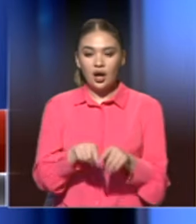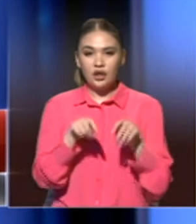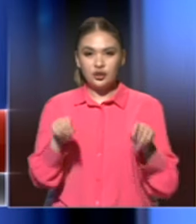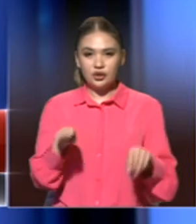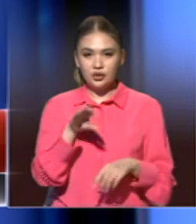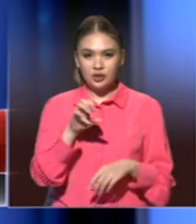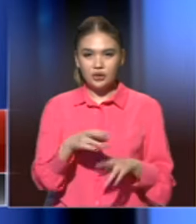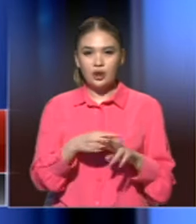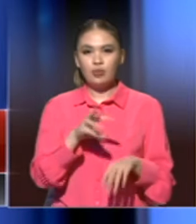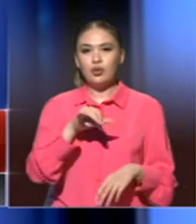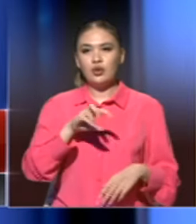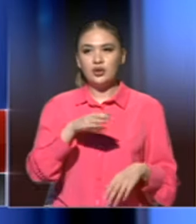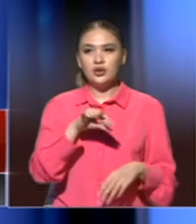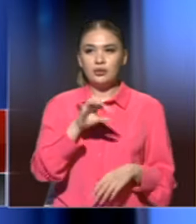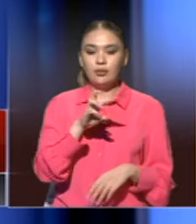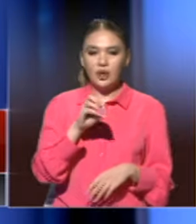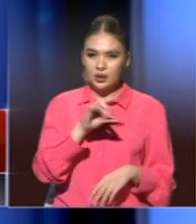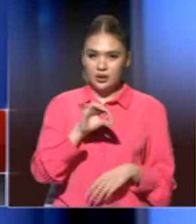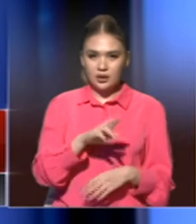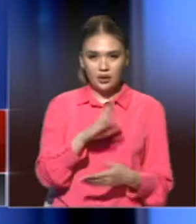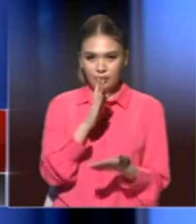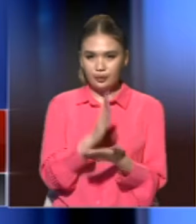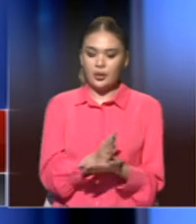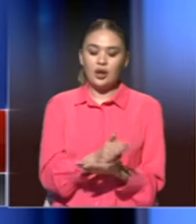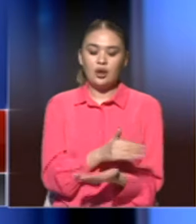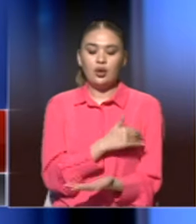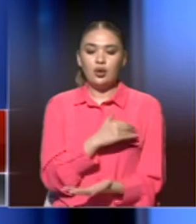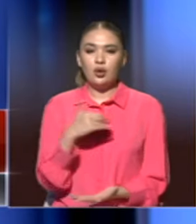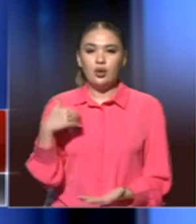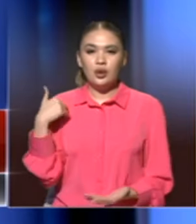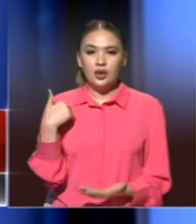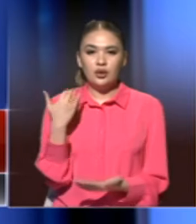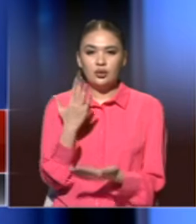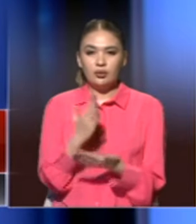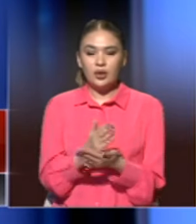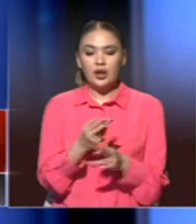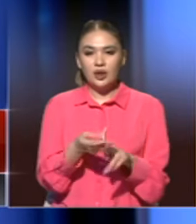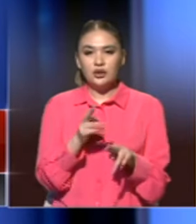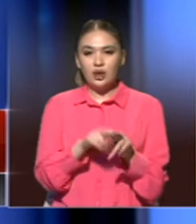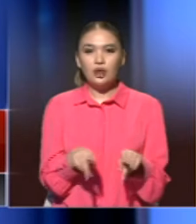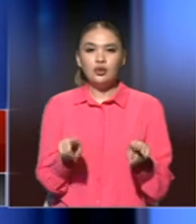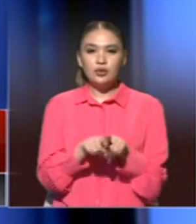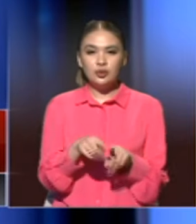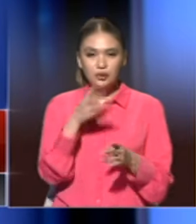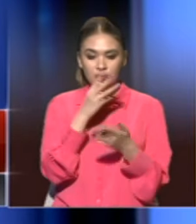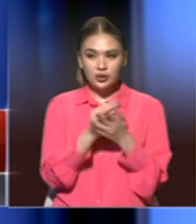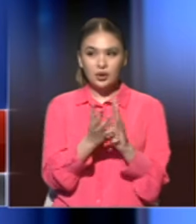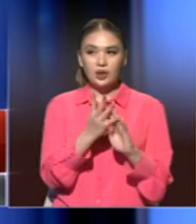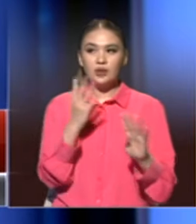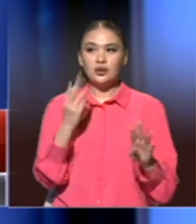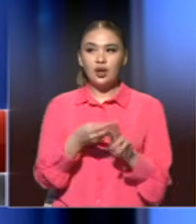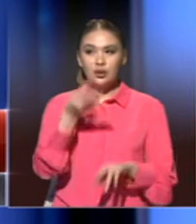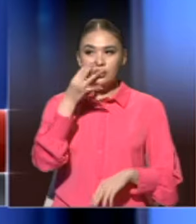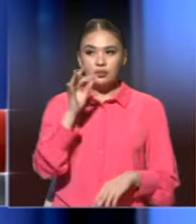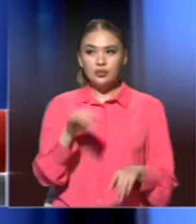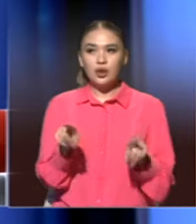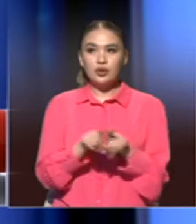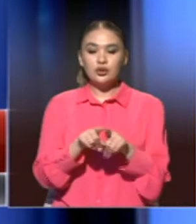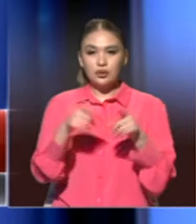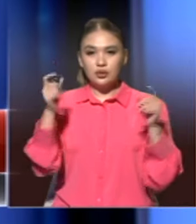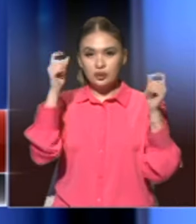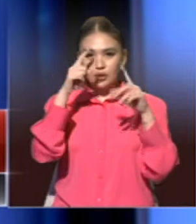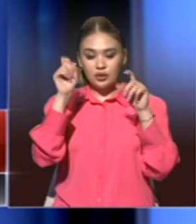және мультимедиалық тест тапсырмаларын қолдану көзделіп отыр. Бұл да өз кезегінде функционалдық сауаттылықты анықтауға мүмкіндік